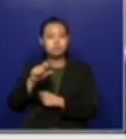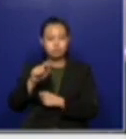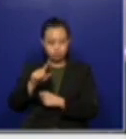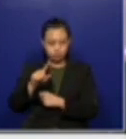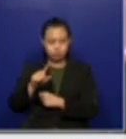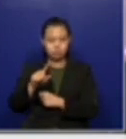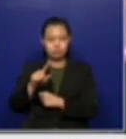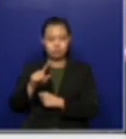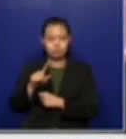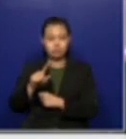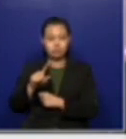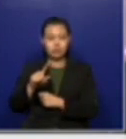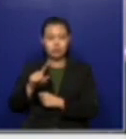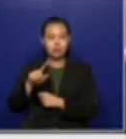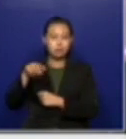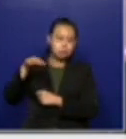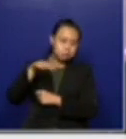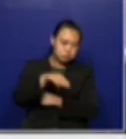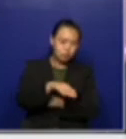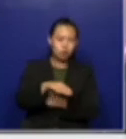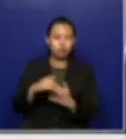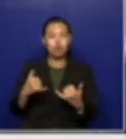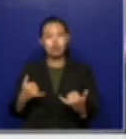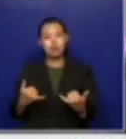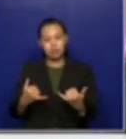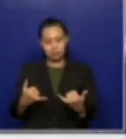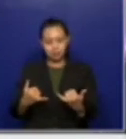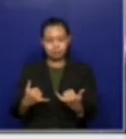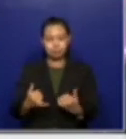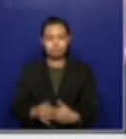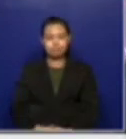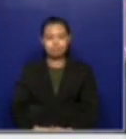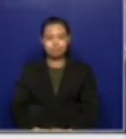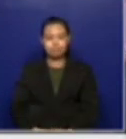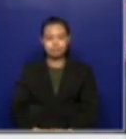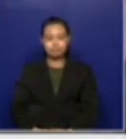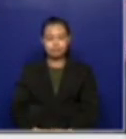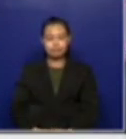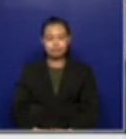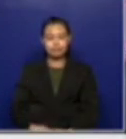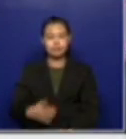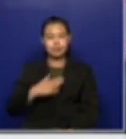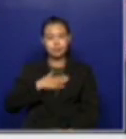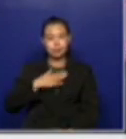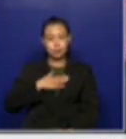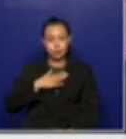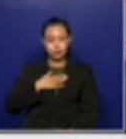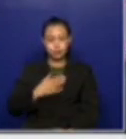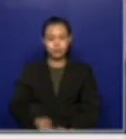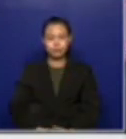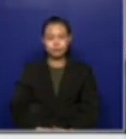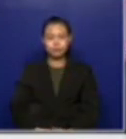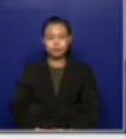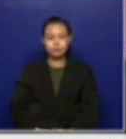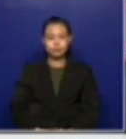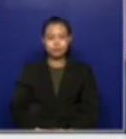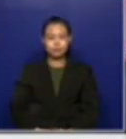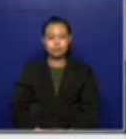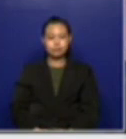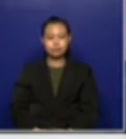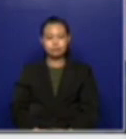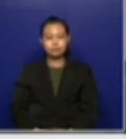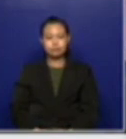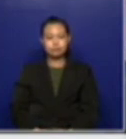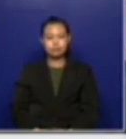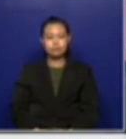ทางเศรษฐกิจวิกฤตและวิกฤตทางการเมืองท่านประธานครับผมเองก็ขออภิปรายแบบ